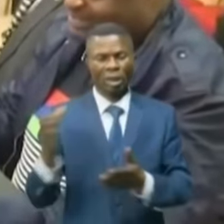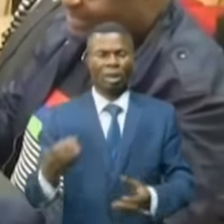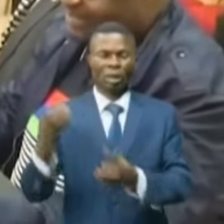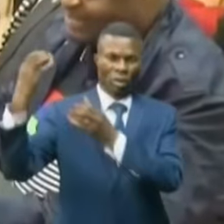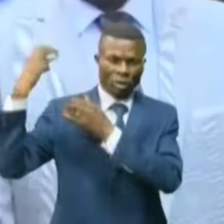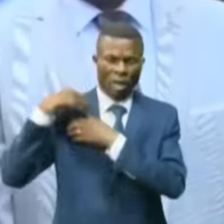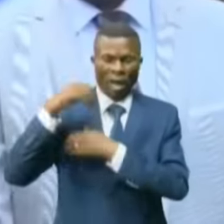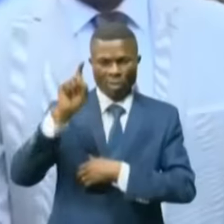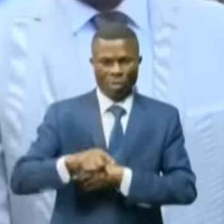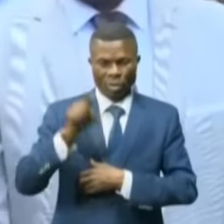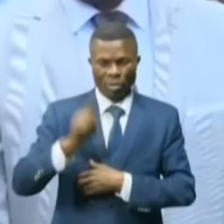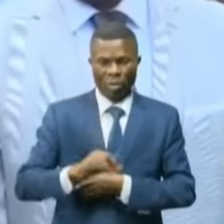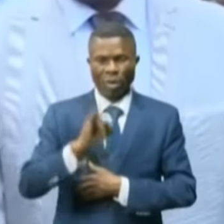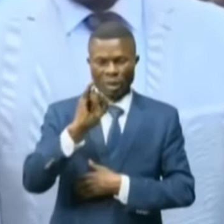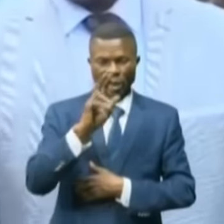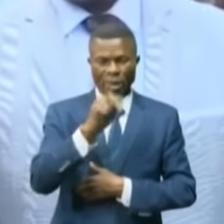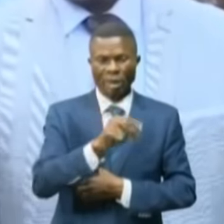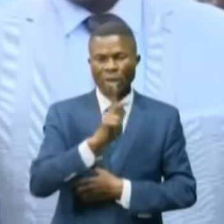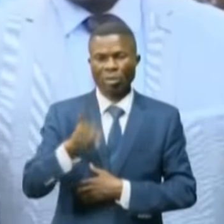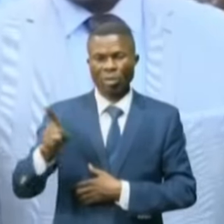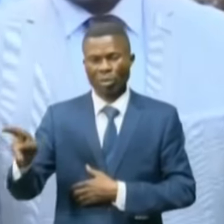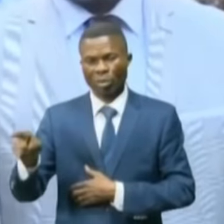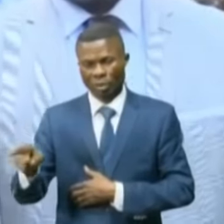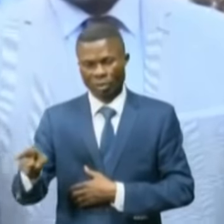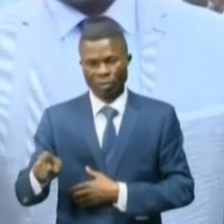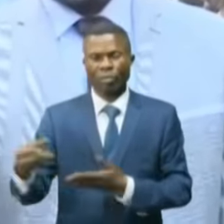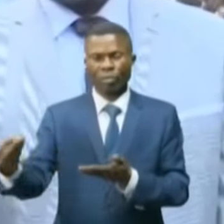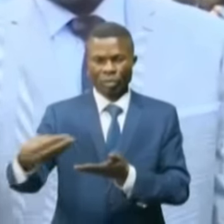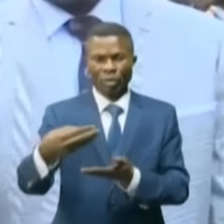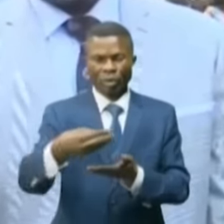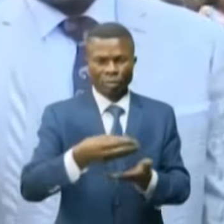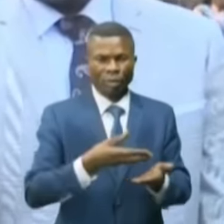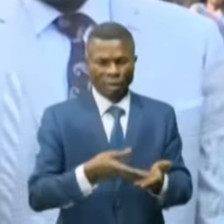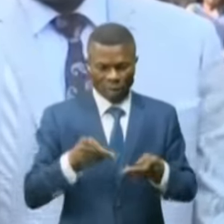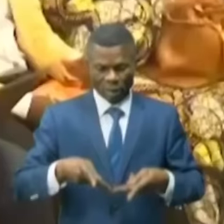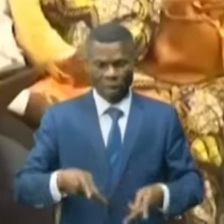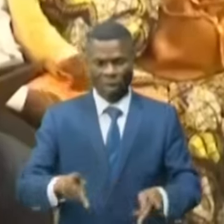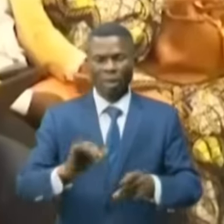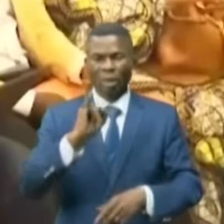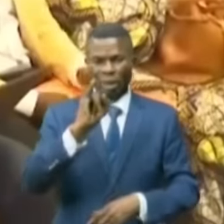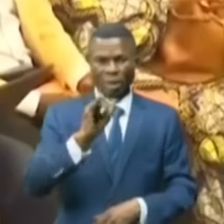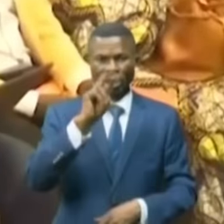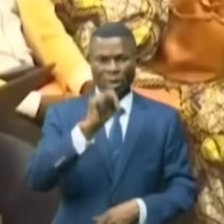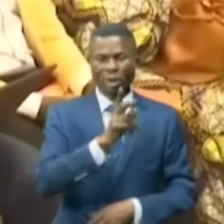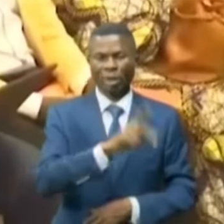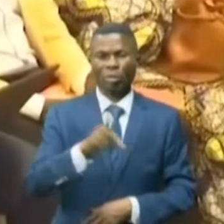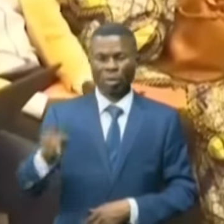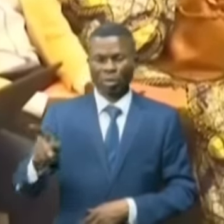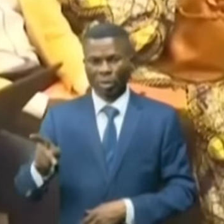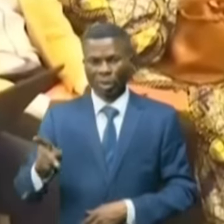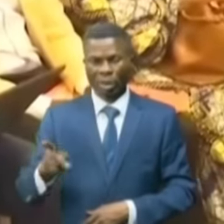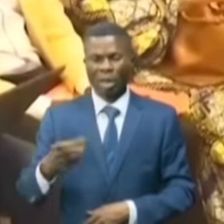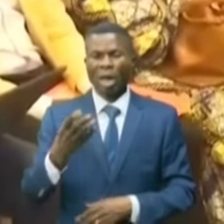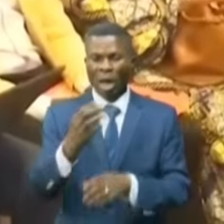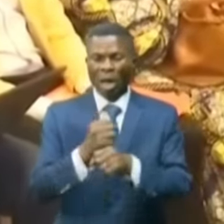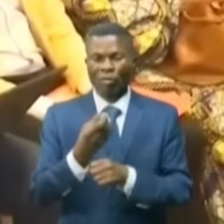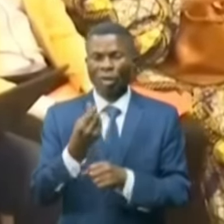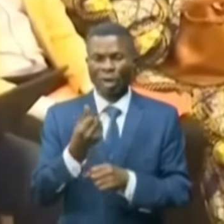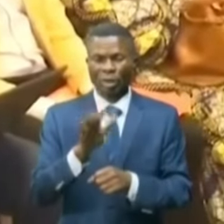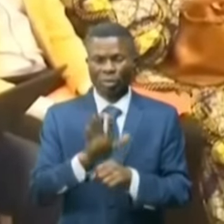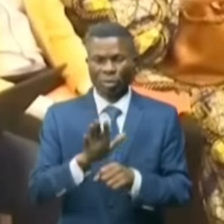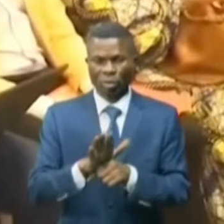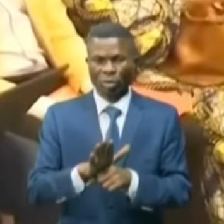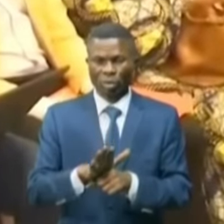les besoins de l'INPP. C'est le recouvrement qui permet à l'INPP d'avoir les moyens